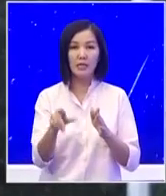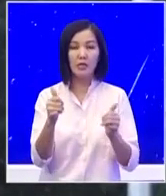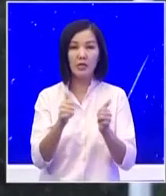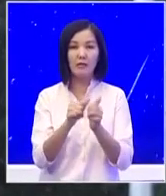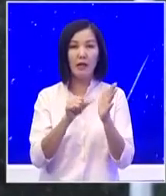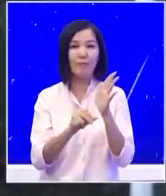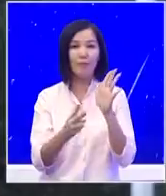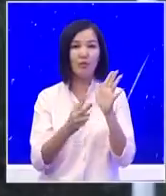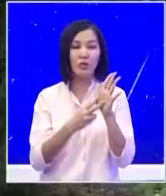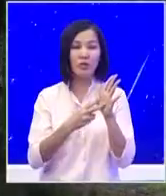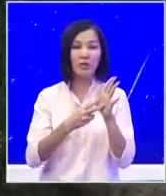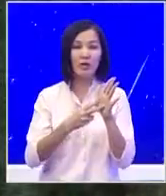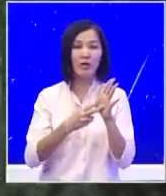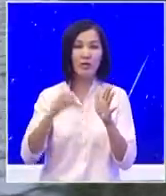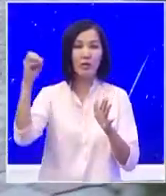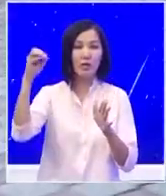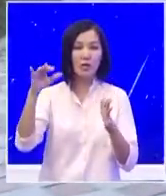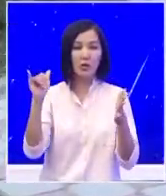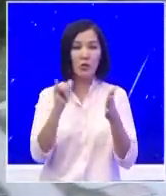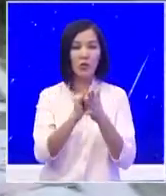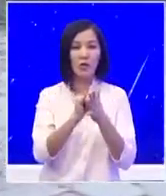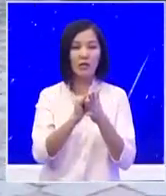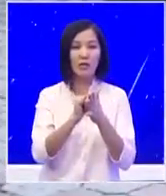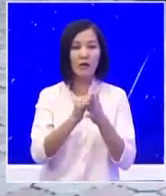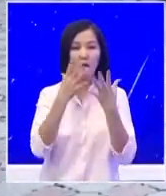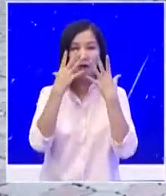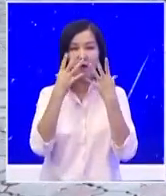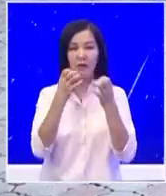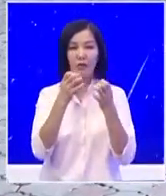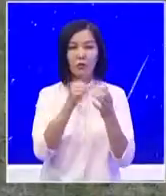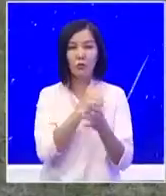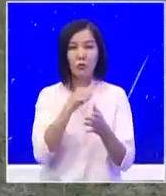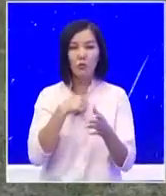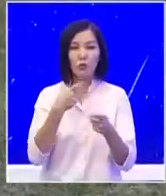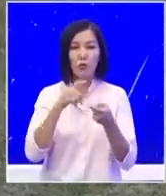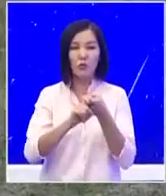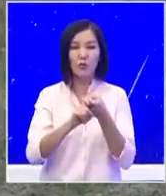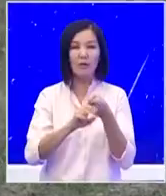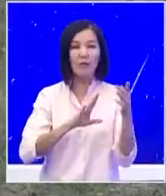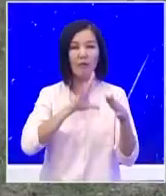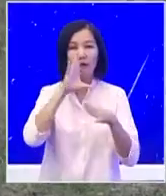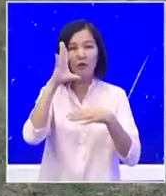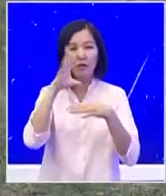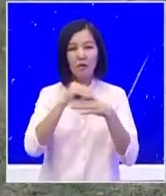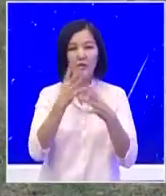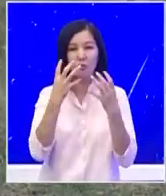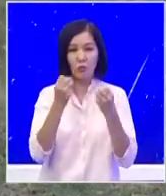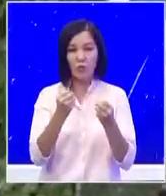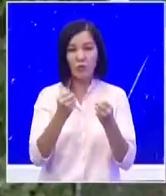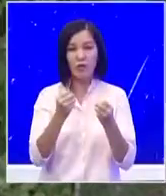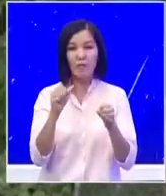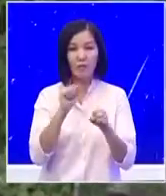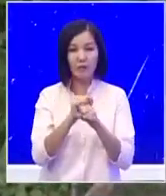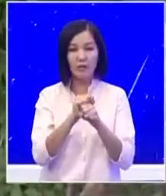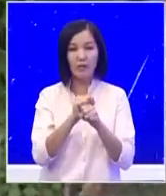да күн сәулесінен қуат алады. Қараңғы түскенде шамдар автоматты түрде өздері қосылып, таң атқанда өшіп қалады. Мұндай жарық беретін құрылғылар